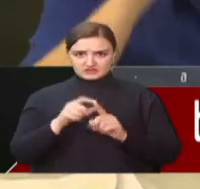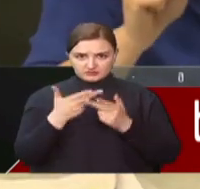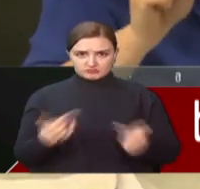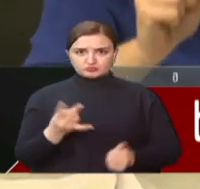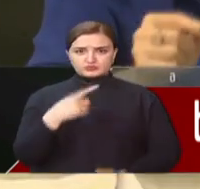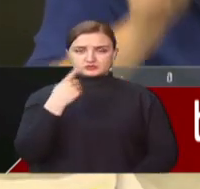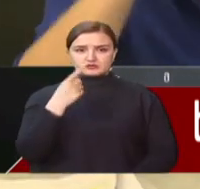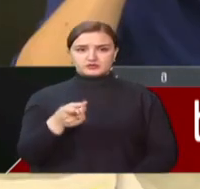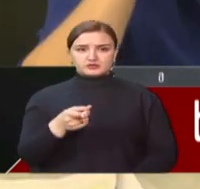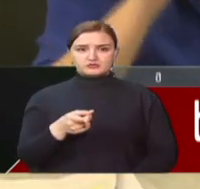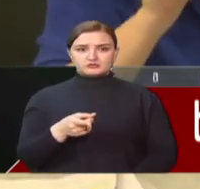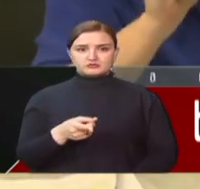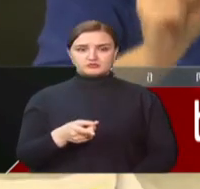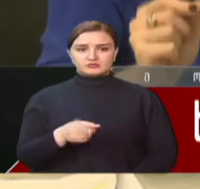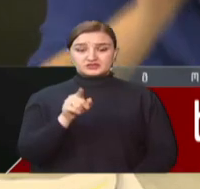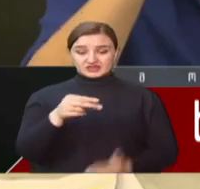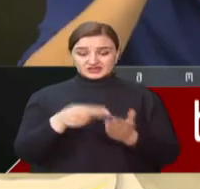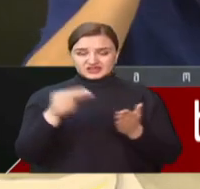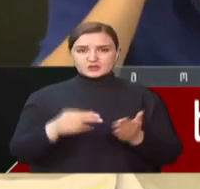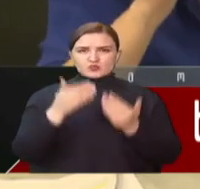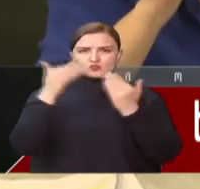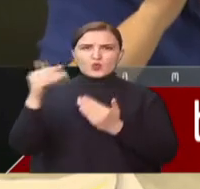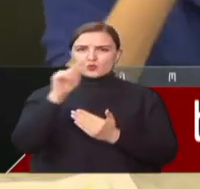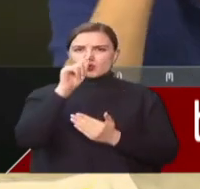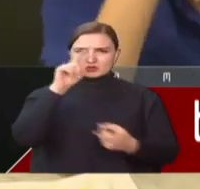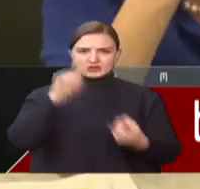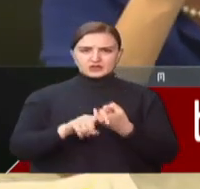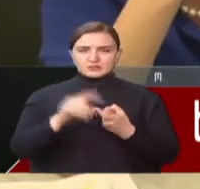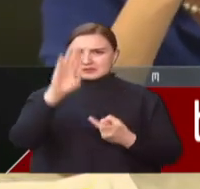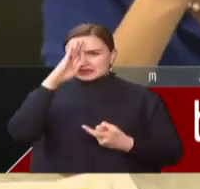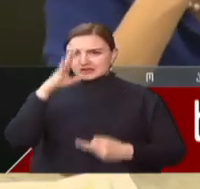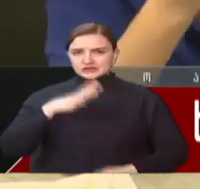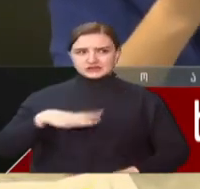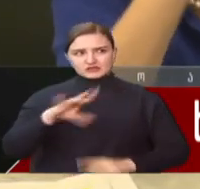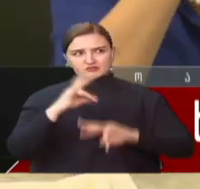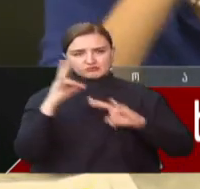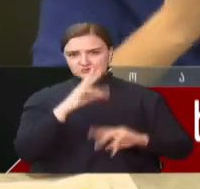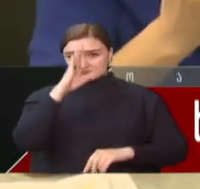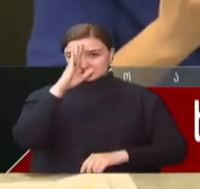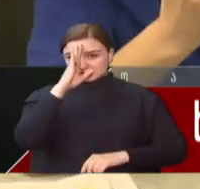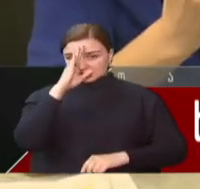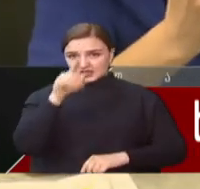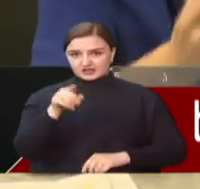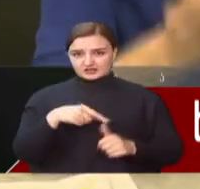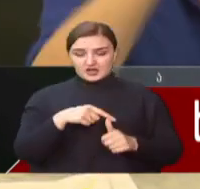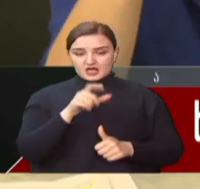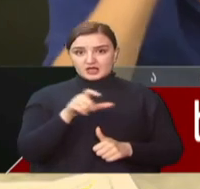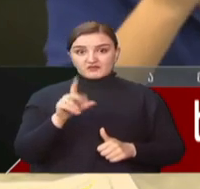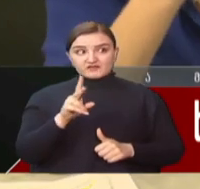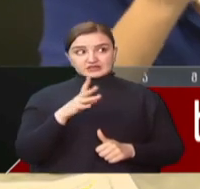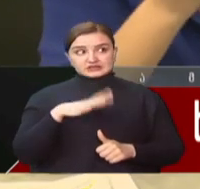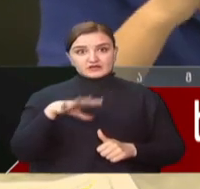მოაწერა, თითოეული თქვენგანი არ ხართ პუტინისტები, ამ ქვეყნის მტრები. ვინც ამ ქვეყნის ინტერესებს დაიცავს, ისე აშინებთ ასეთ